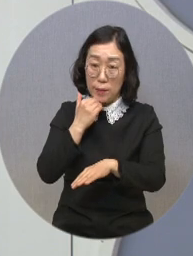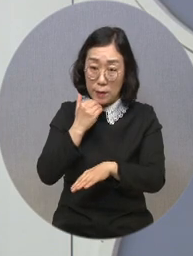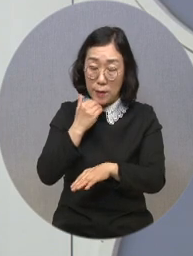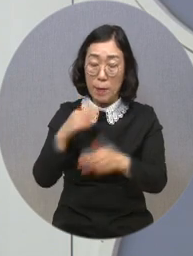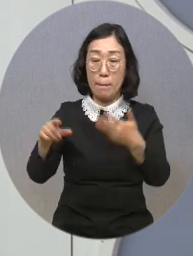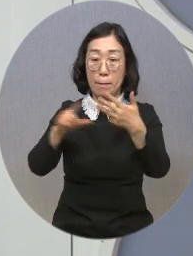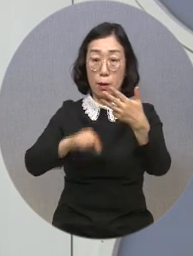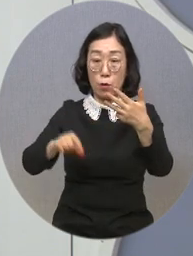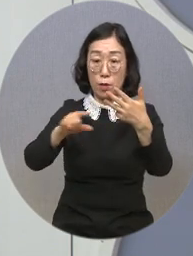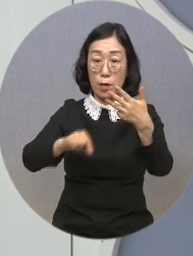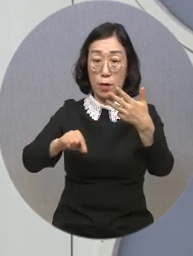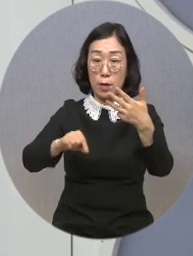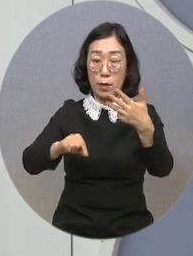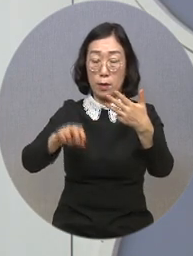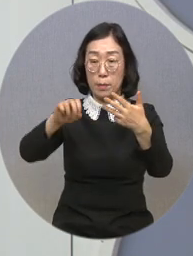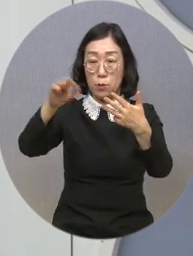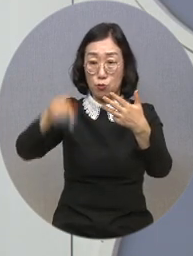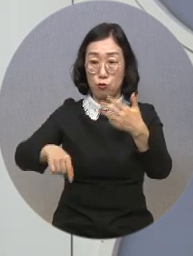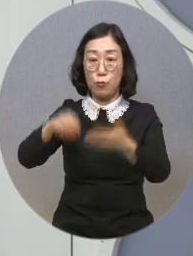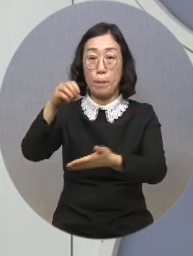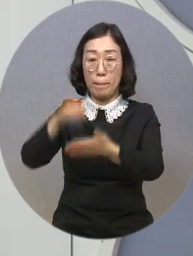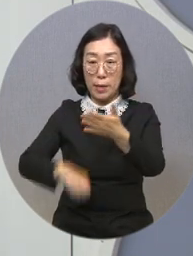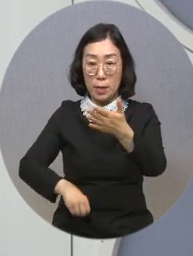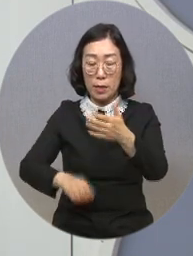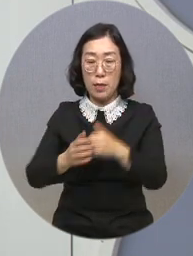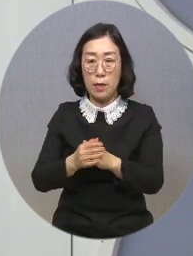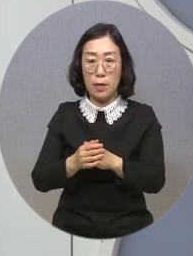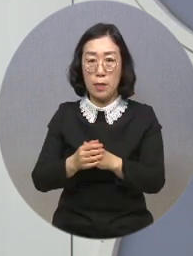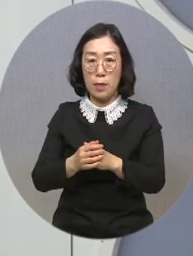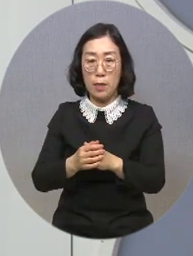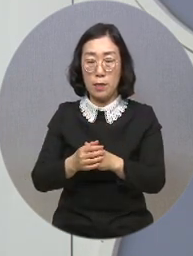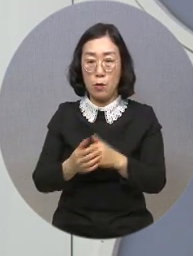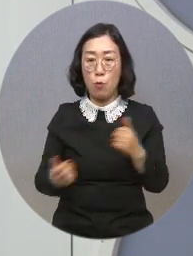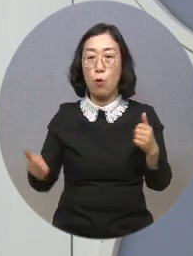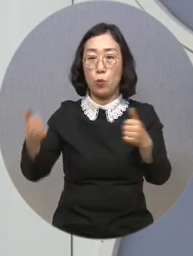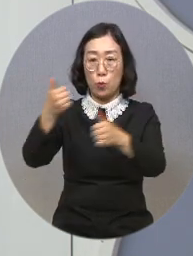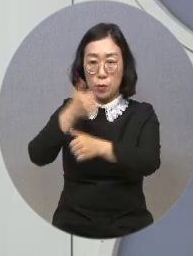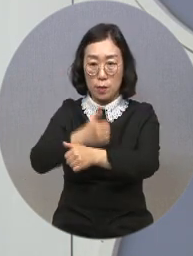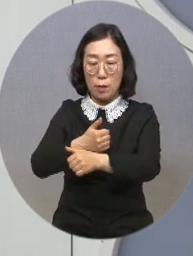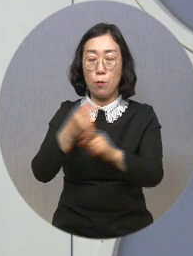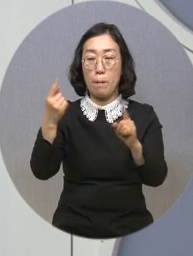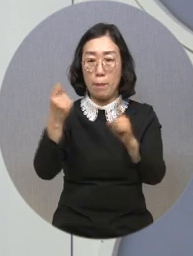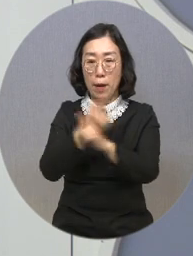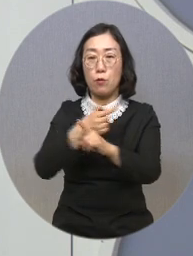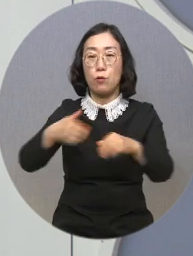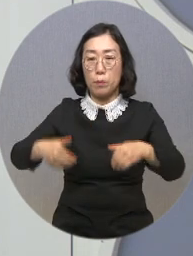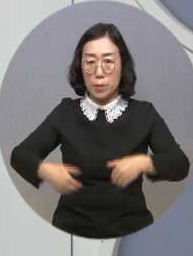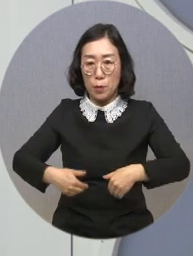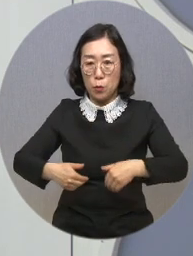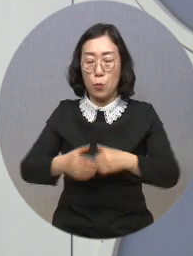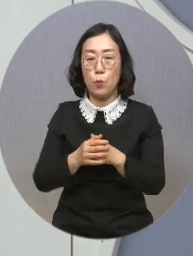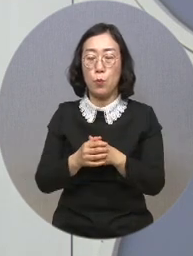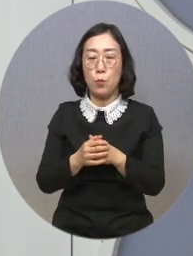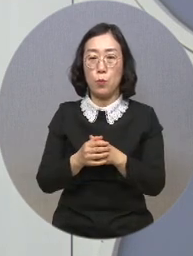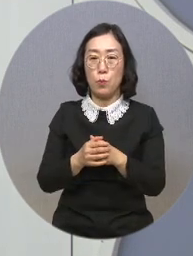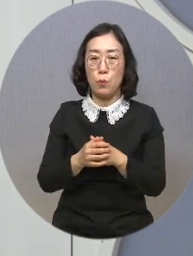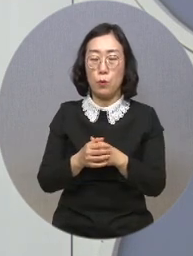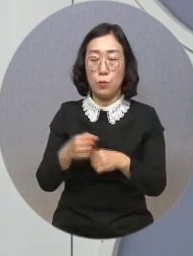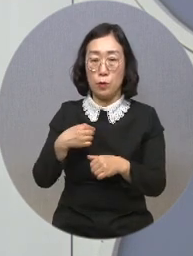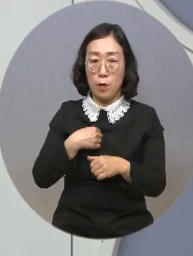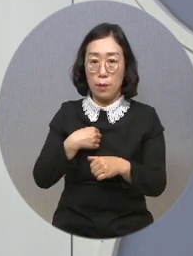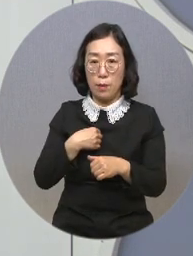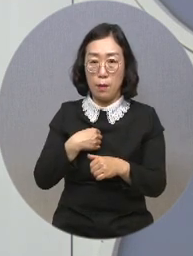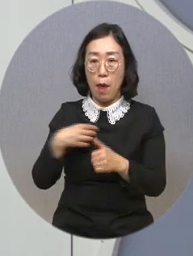8월 달에 민주당을 탈당하고 정권 교체를 하고 바꿔야 되겠다 그렇게 왔더니 저한테